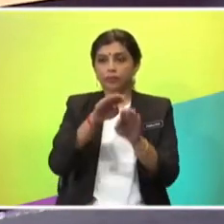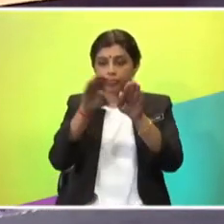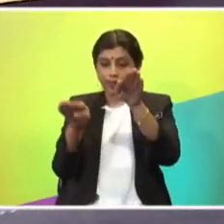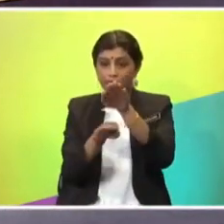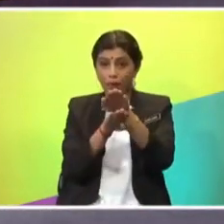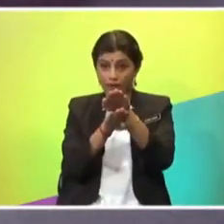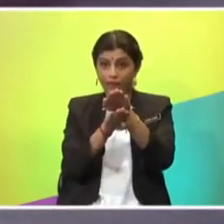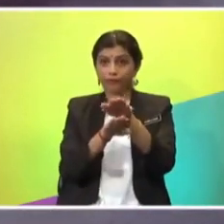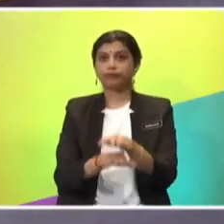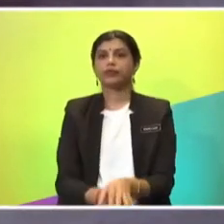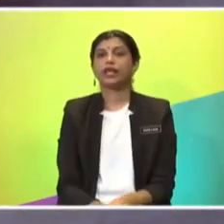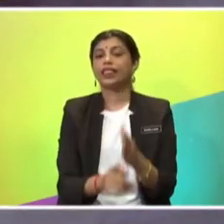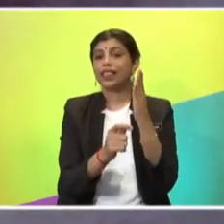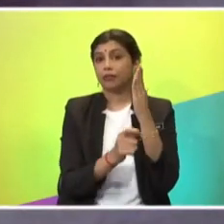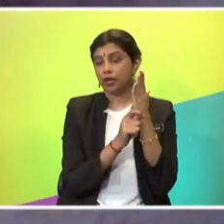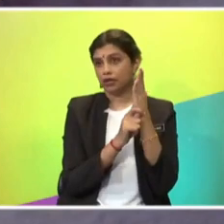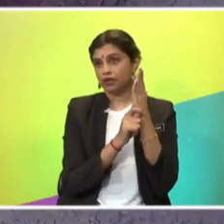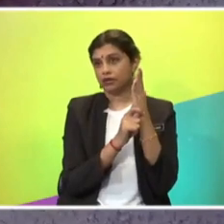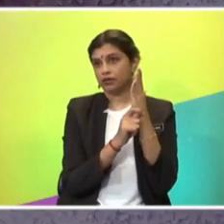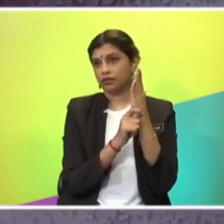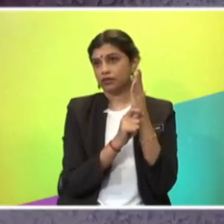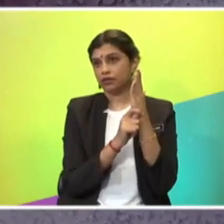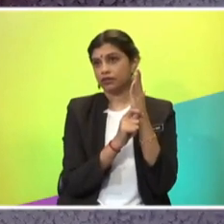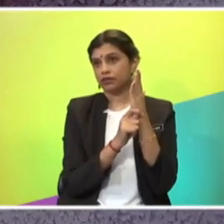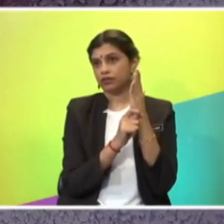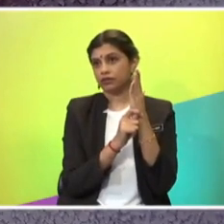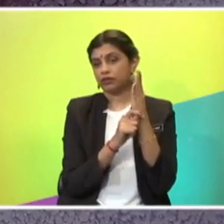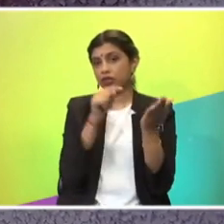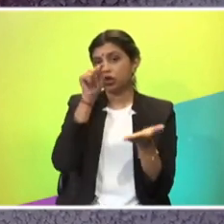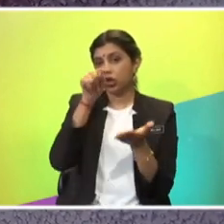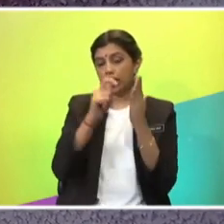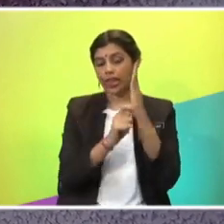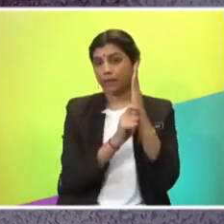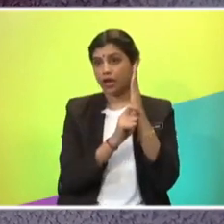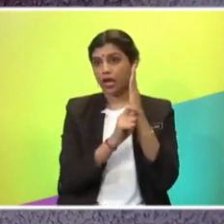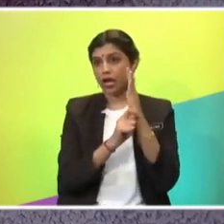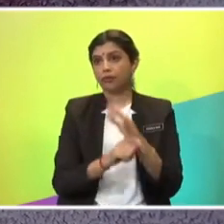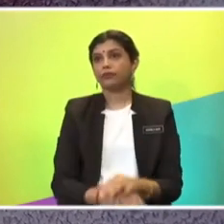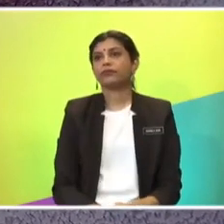Okey. Tambah 6, tambah dot tambah dot